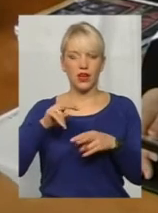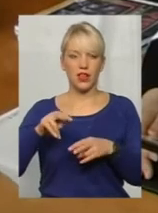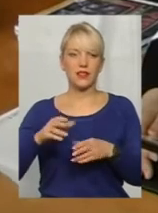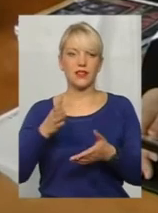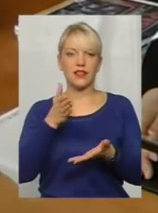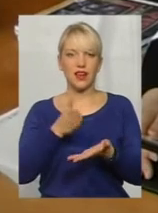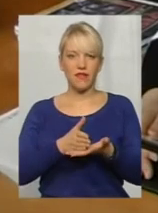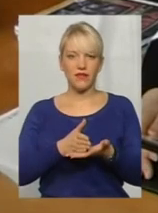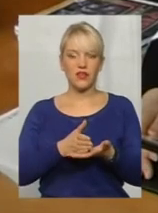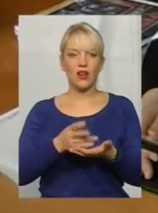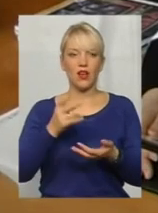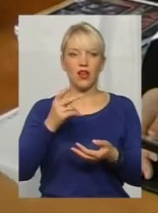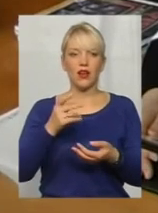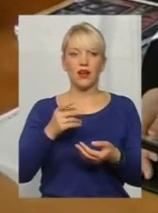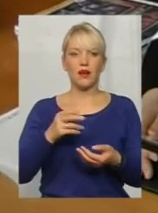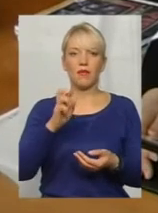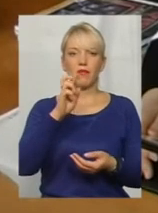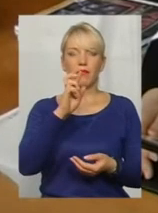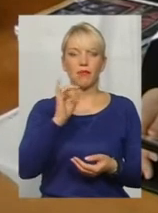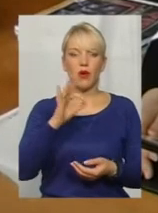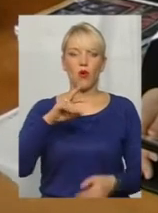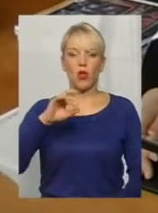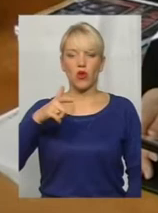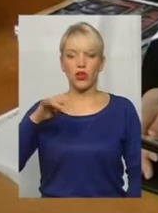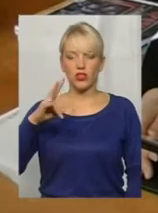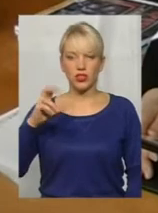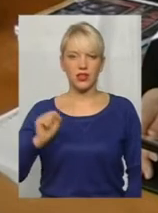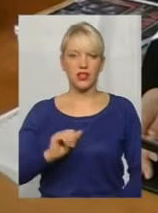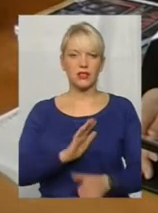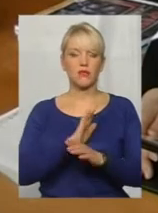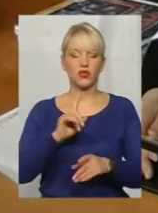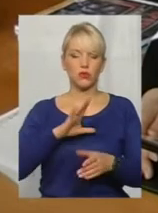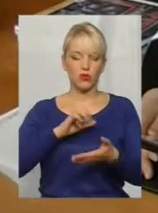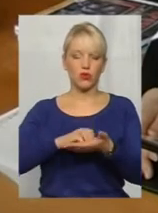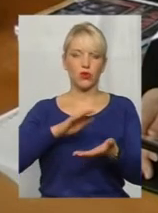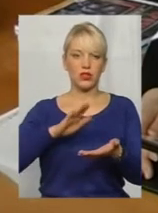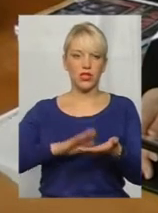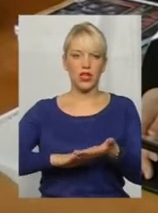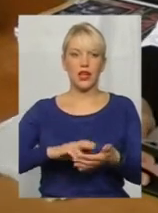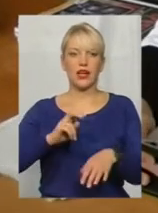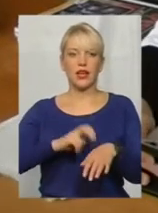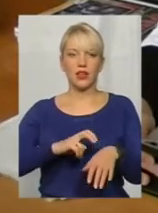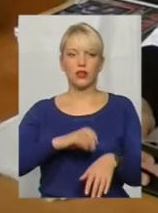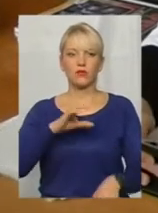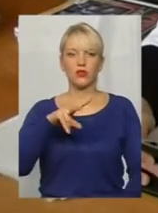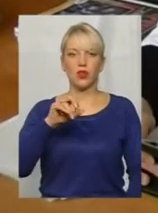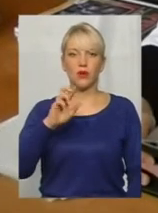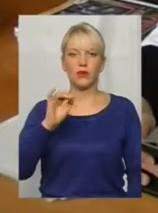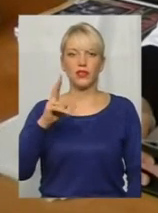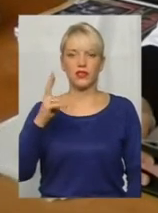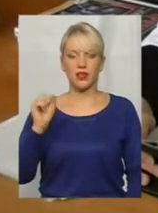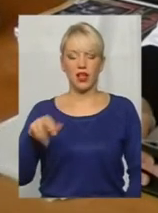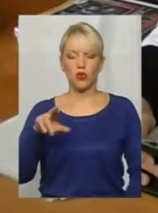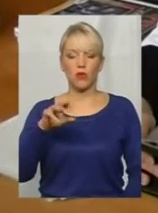явні ознаки біологічної смерті, що і було констатовано лікарем Слабицькою. До моргу родичі